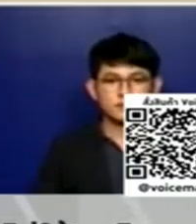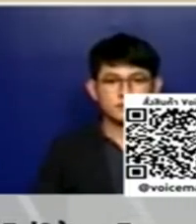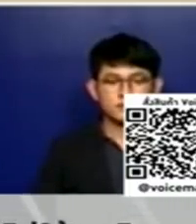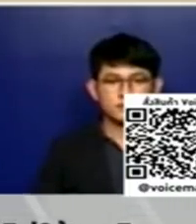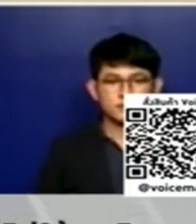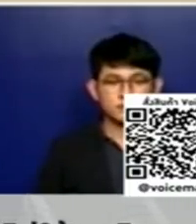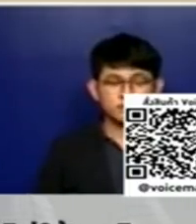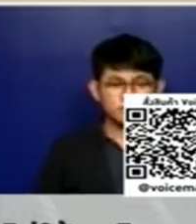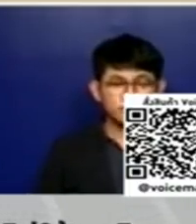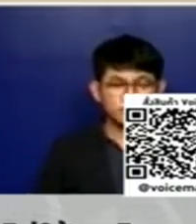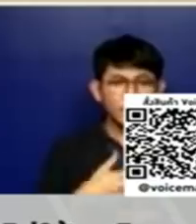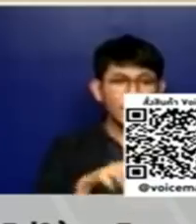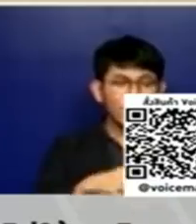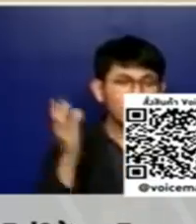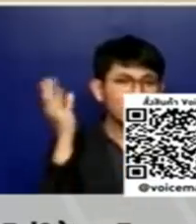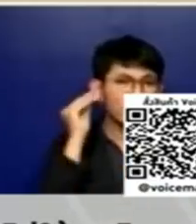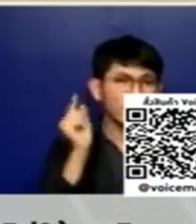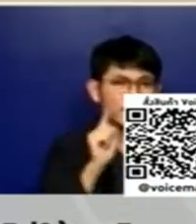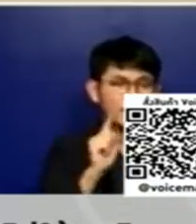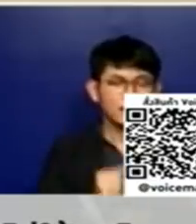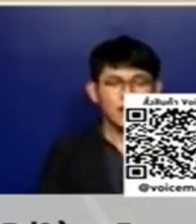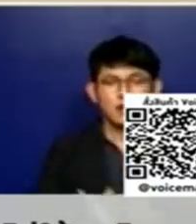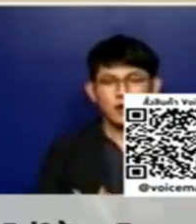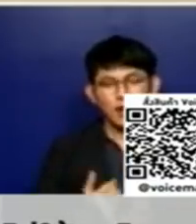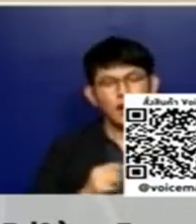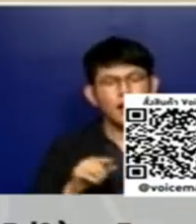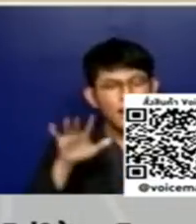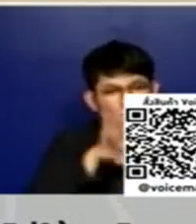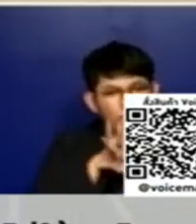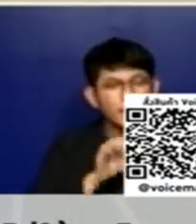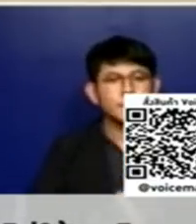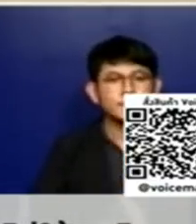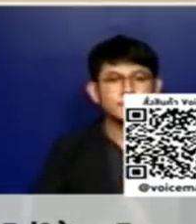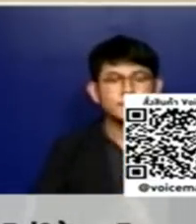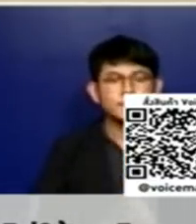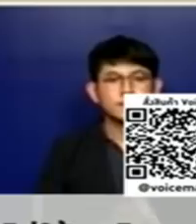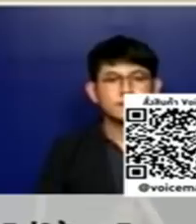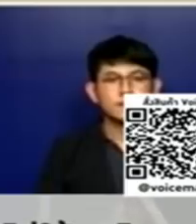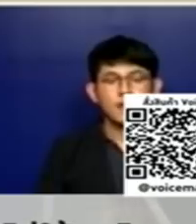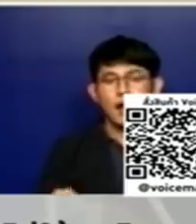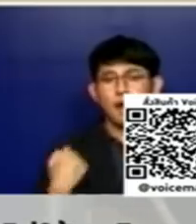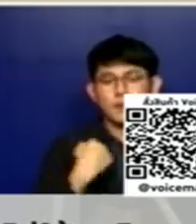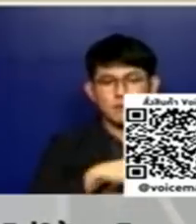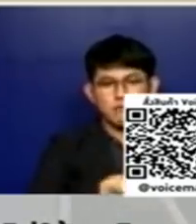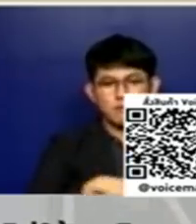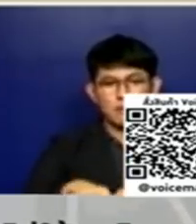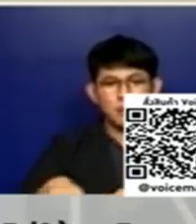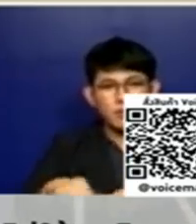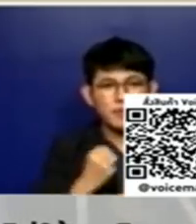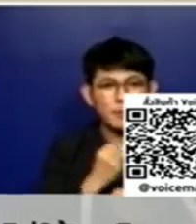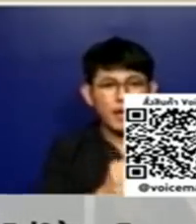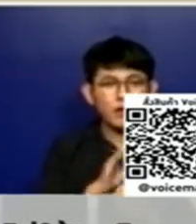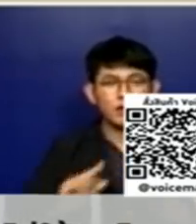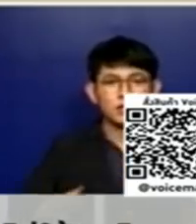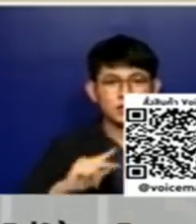สนอผลประโยชน์กันอย่างไรด้วยข่าวจริงนะ โอเคคุณอนุทินเนี่ยได้รับไว้วางใจ175เสียงพ